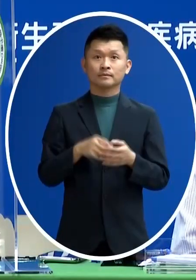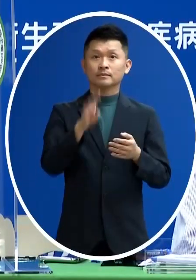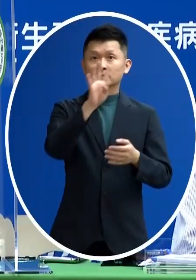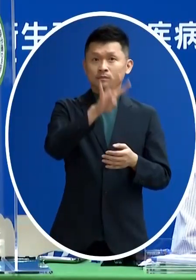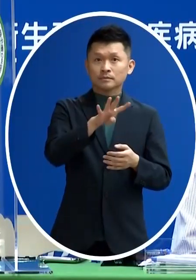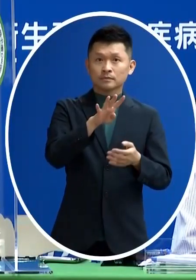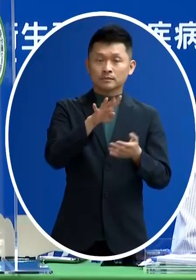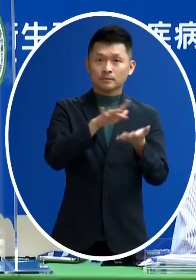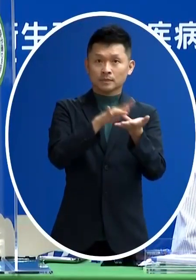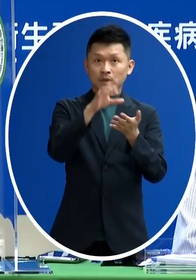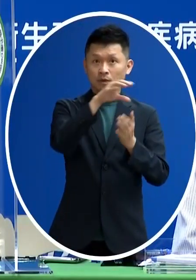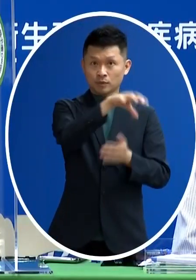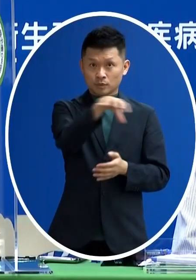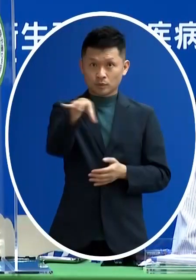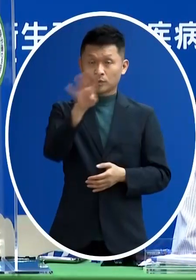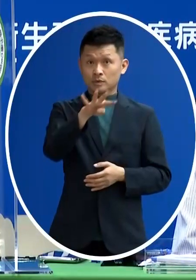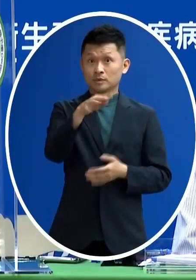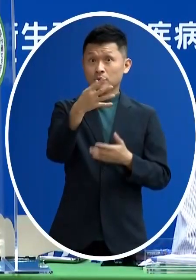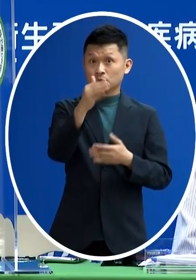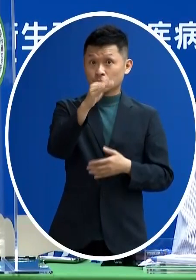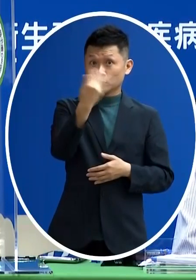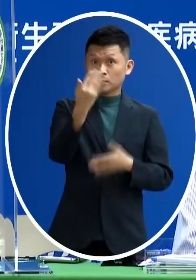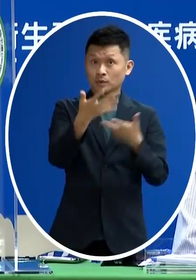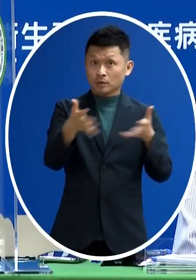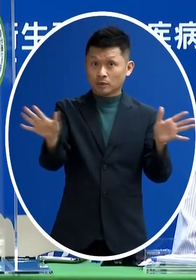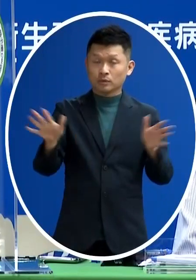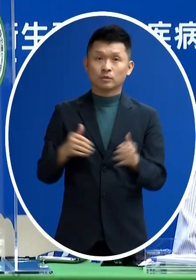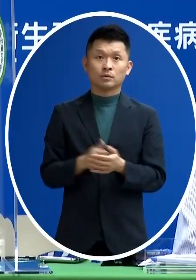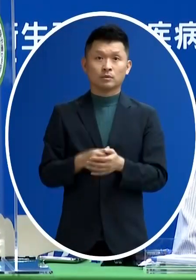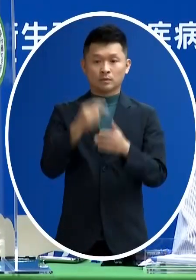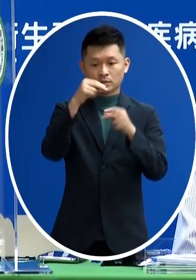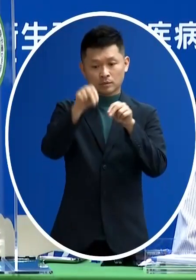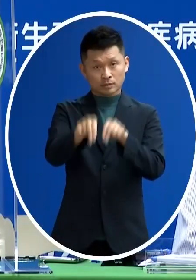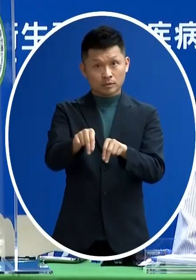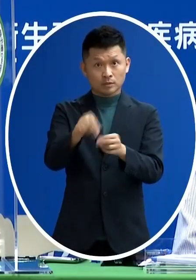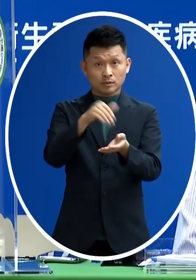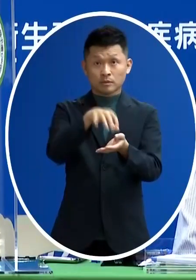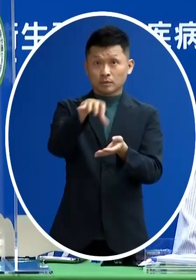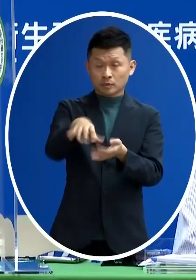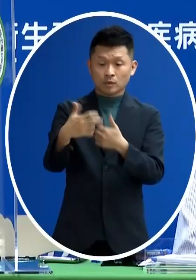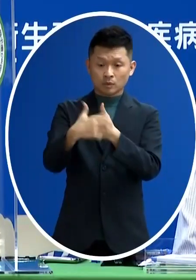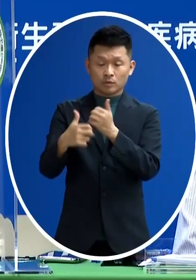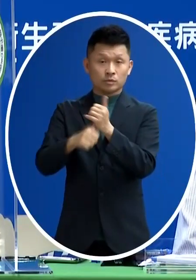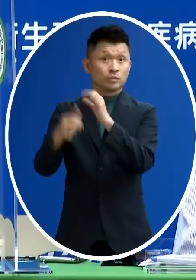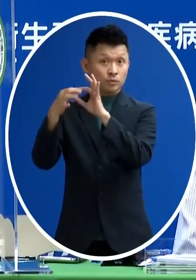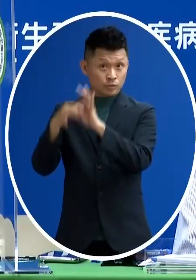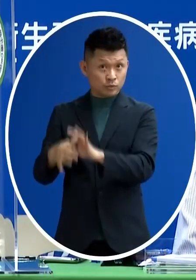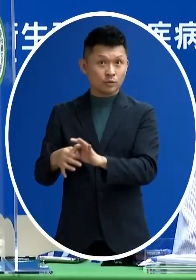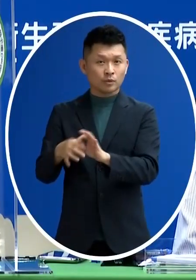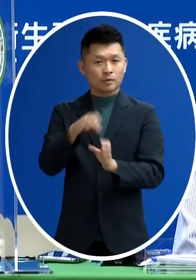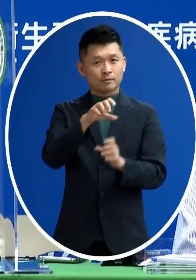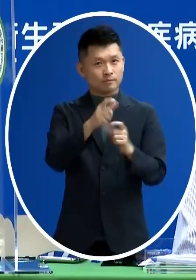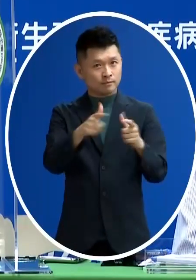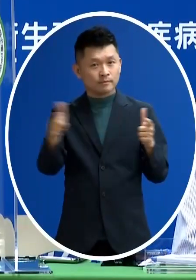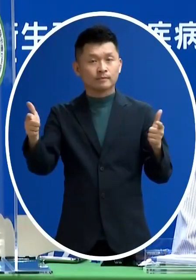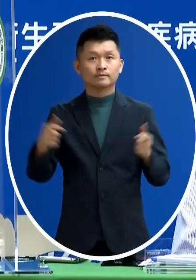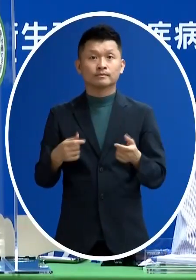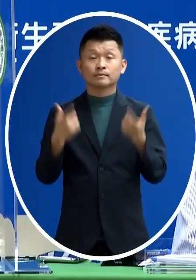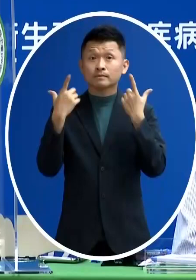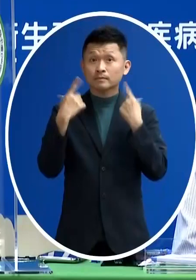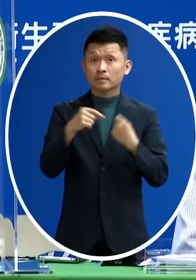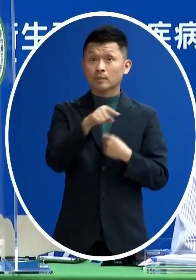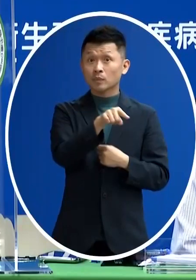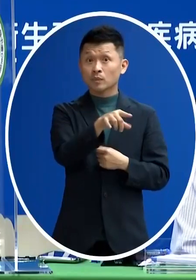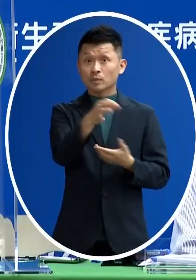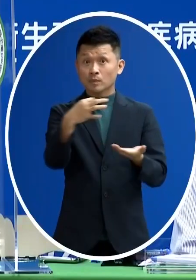4900多家的贩售药局、快筛试剂实名制健保特约诊所及卫生局、卫生所，就是本来有